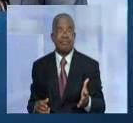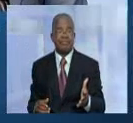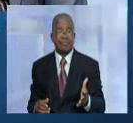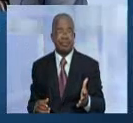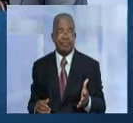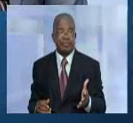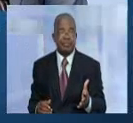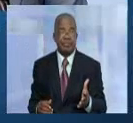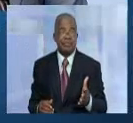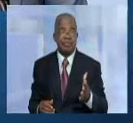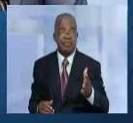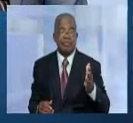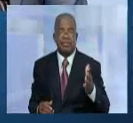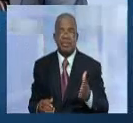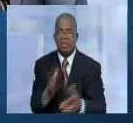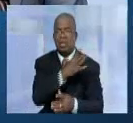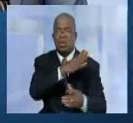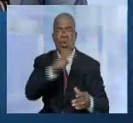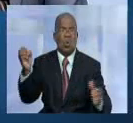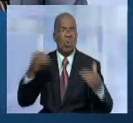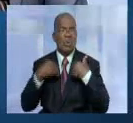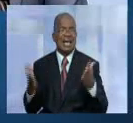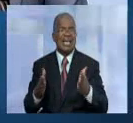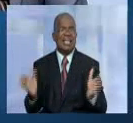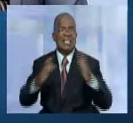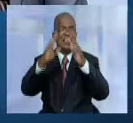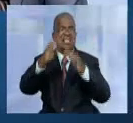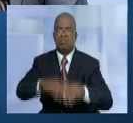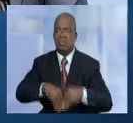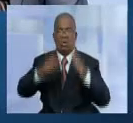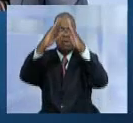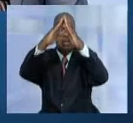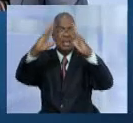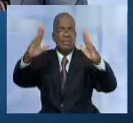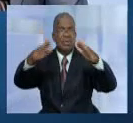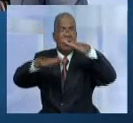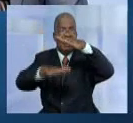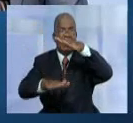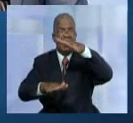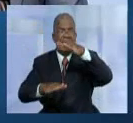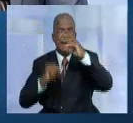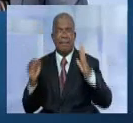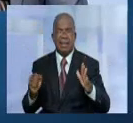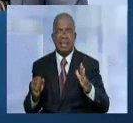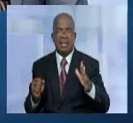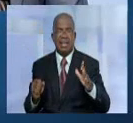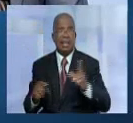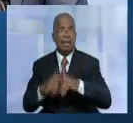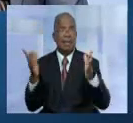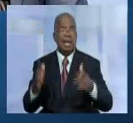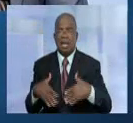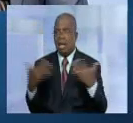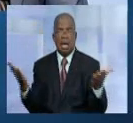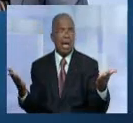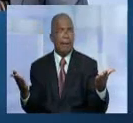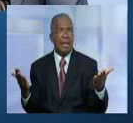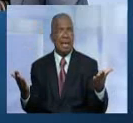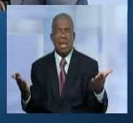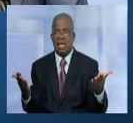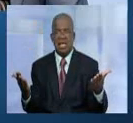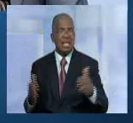construction est mis en place, on a des maisons basses. Mais dès lors que le programme prend fin, quelques mois, quelques années après, on se rend compte que dans ces quartiers, ce sont